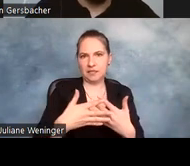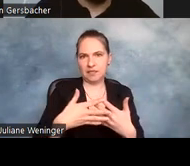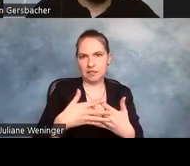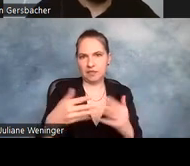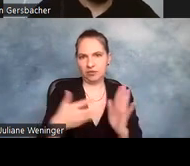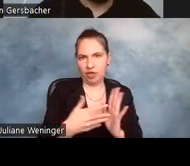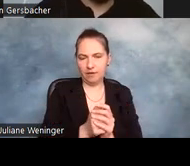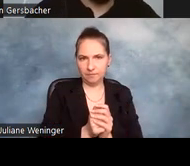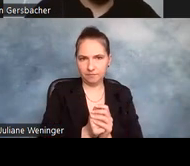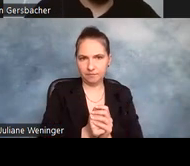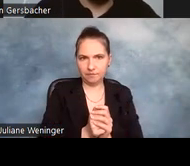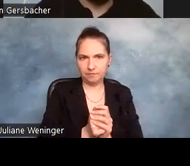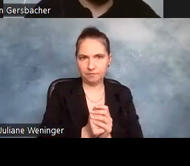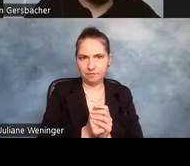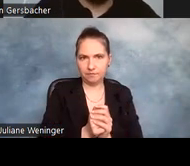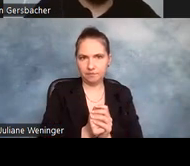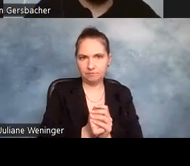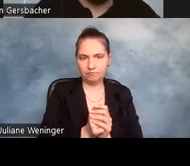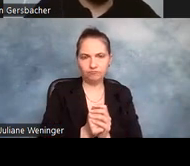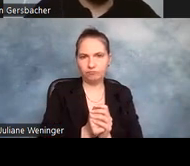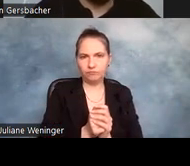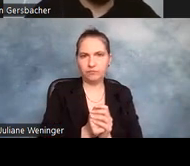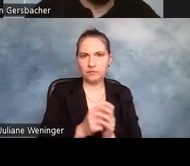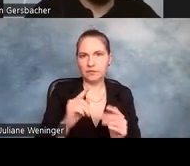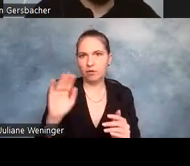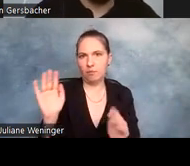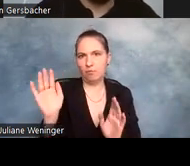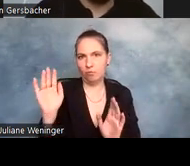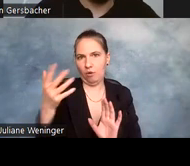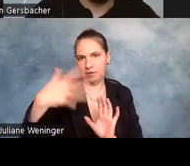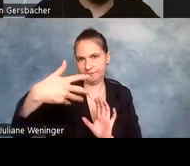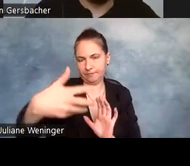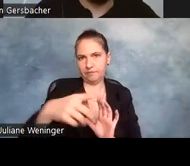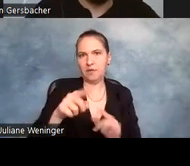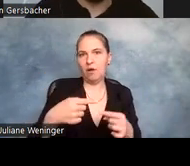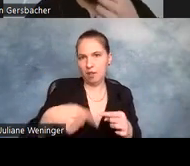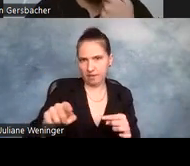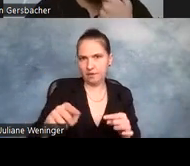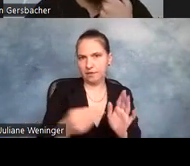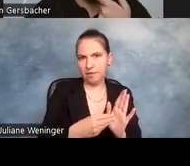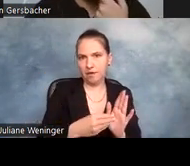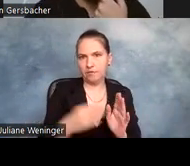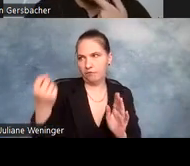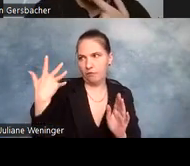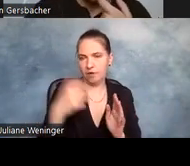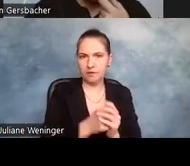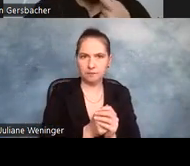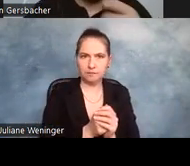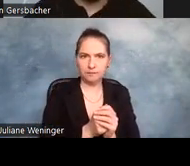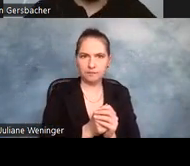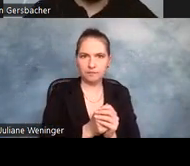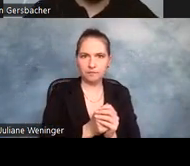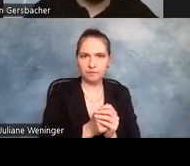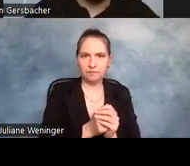Im Prinzip ist es dann, es ist auch wieder eine Browser-Extension, ist auch wieder verlinkt hier auf den Folien, aber auch